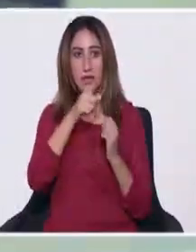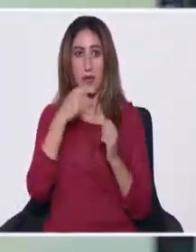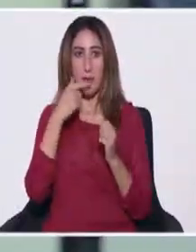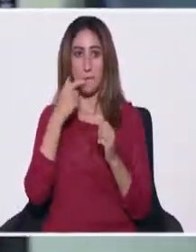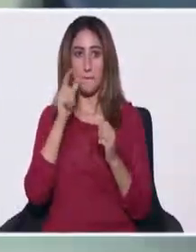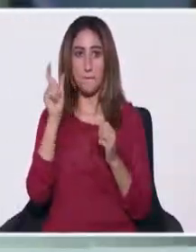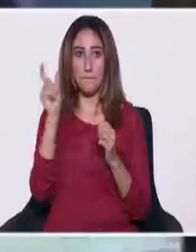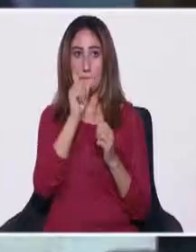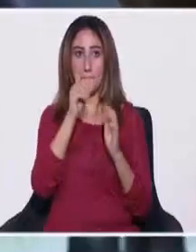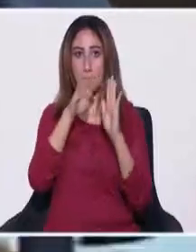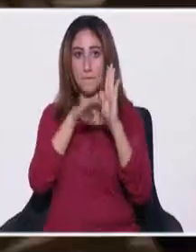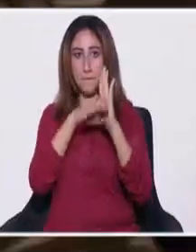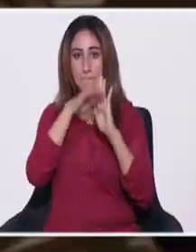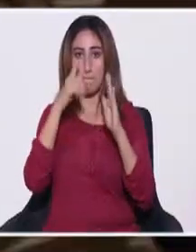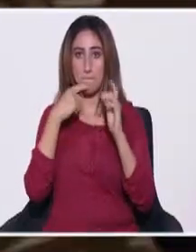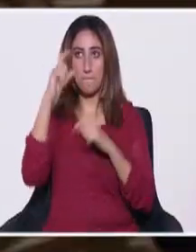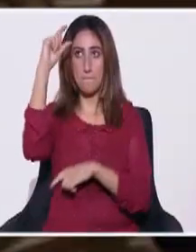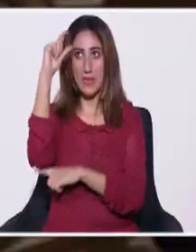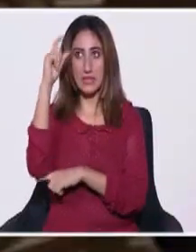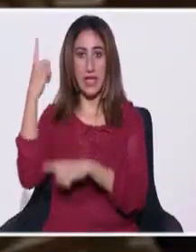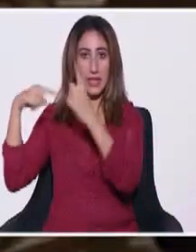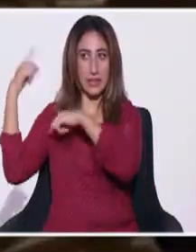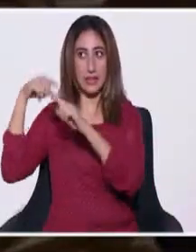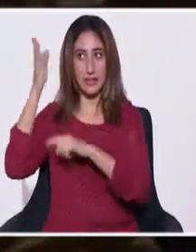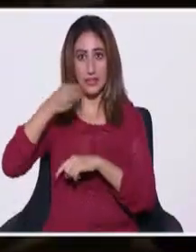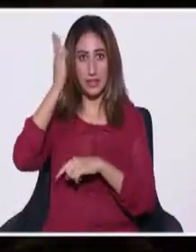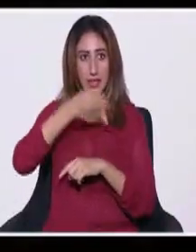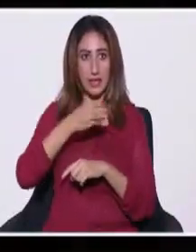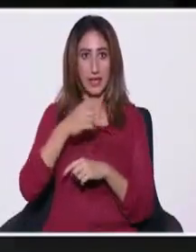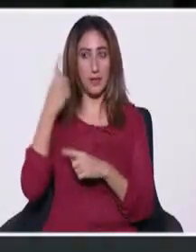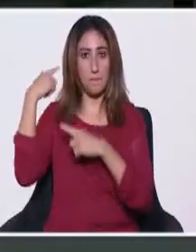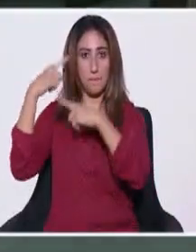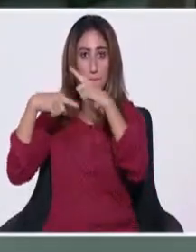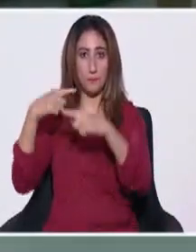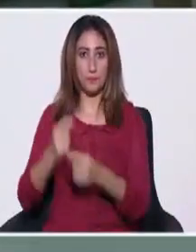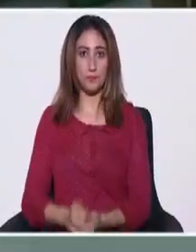السيرة، مساجد لها تاريخ، سيرة ومسيرة.